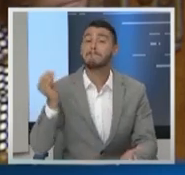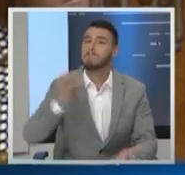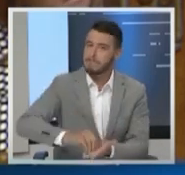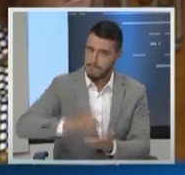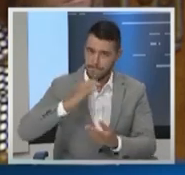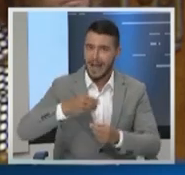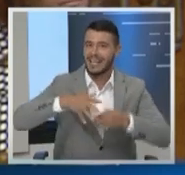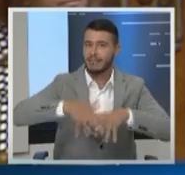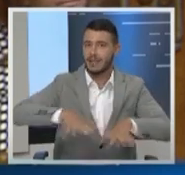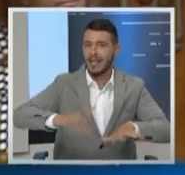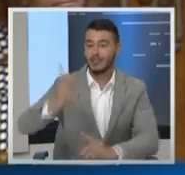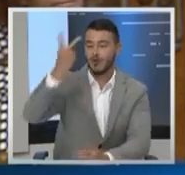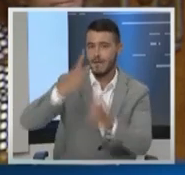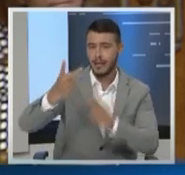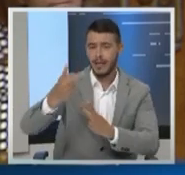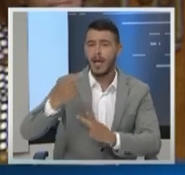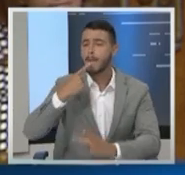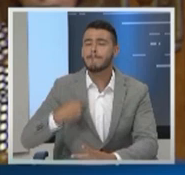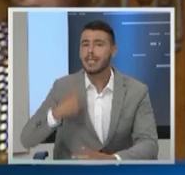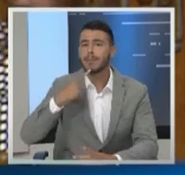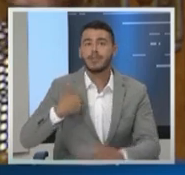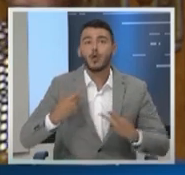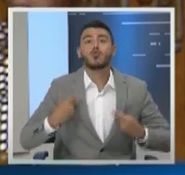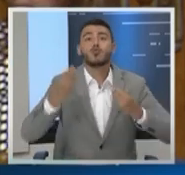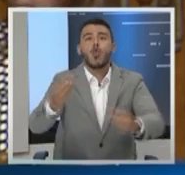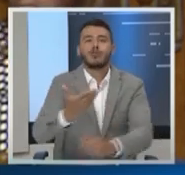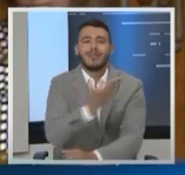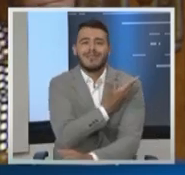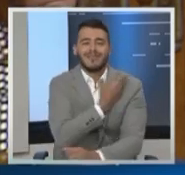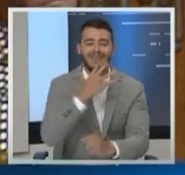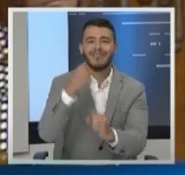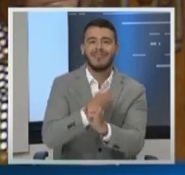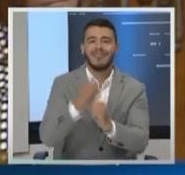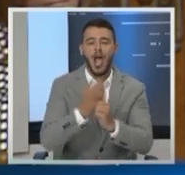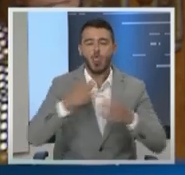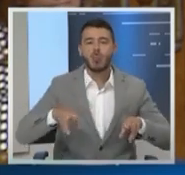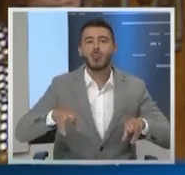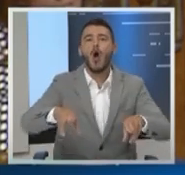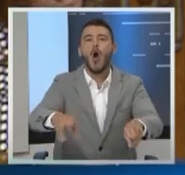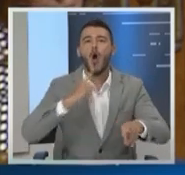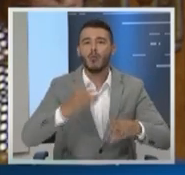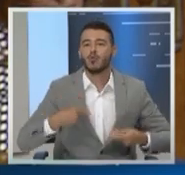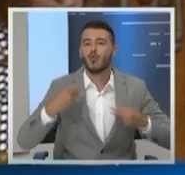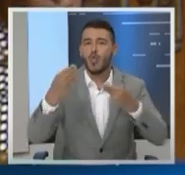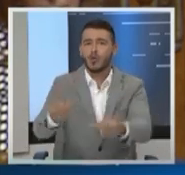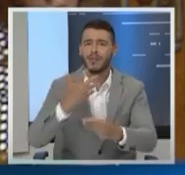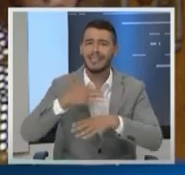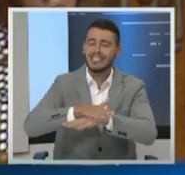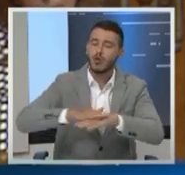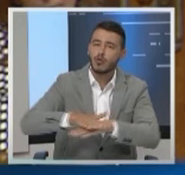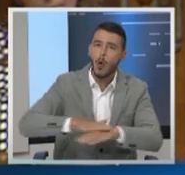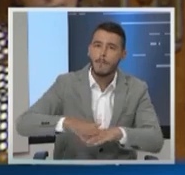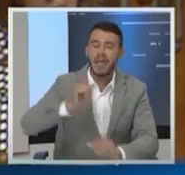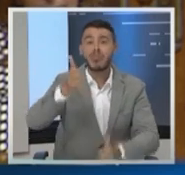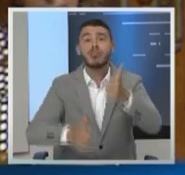έργα. Ποια έργα δώσαμε εμείς στον κύριο Καλογρίτσα? Δεν έγινε διαγωνισμός? Δεν πλειοδότησε